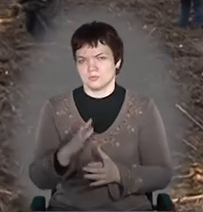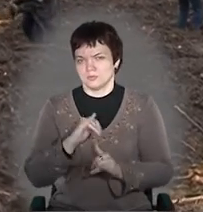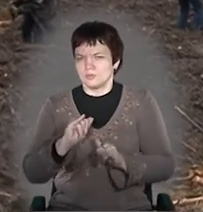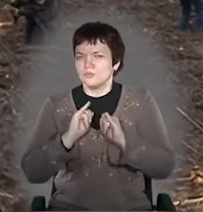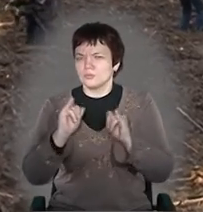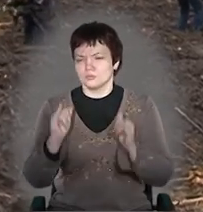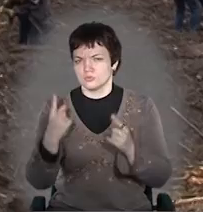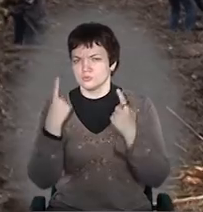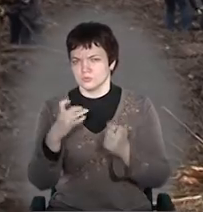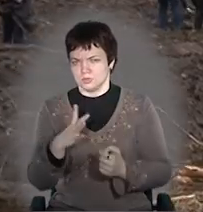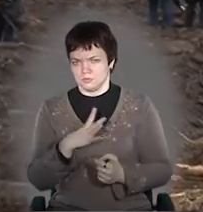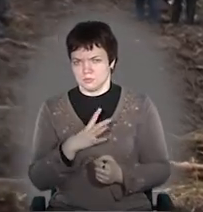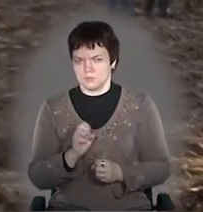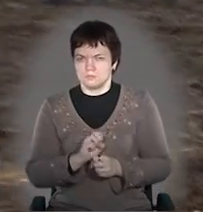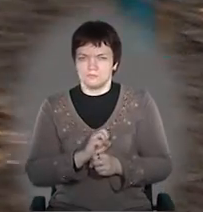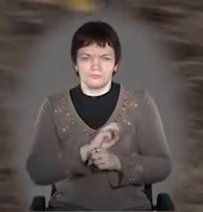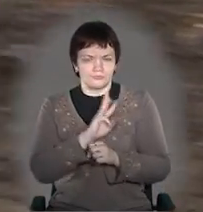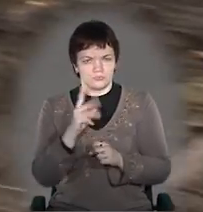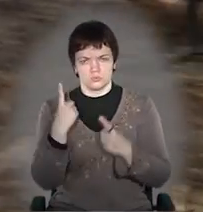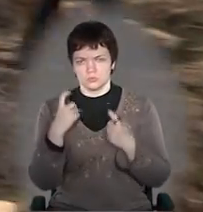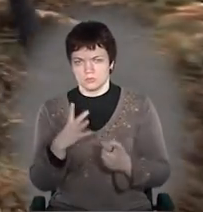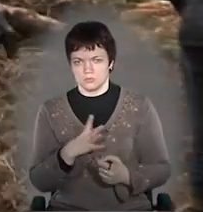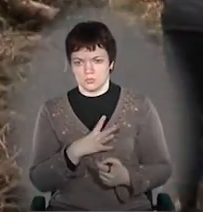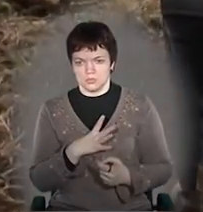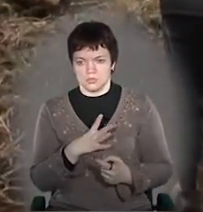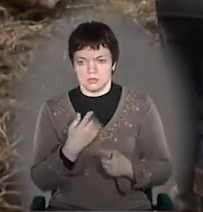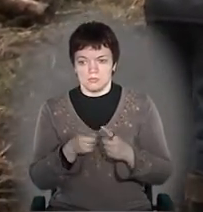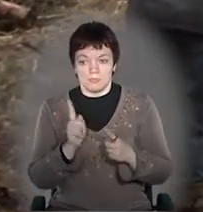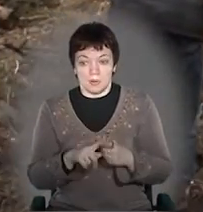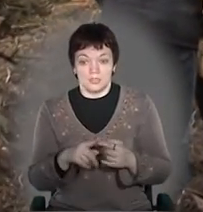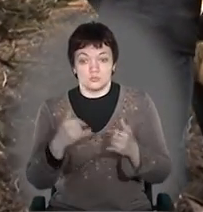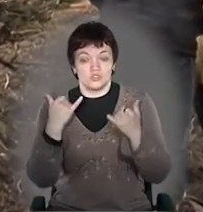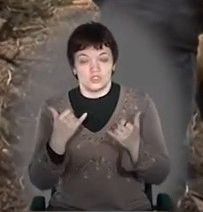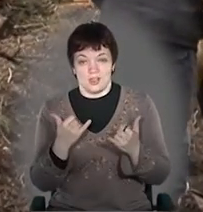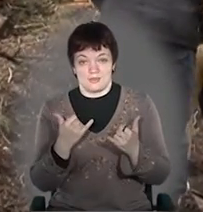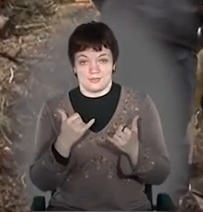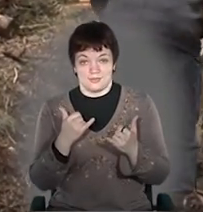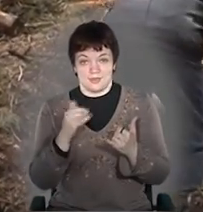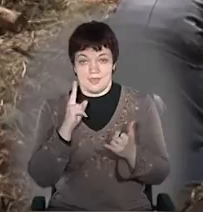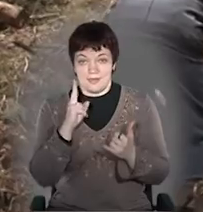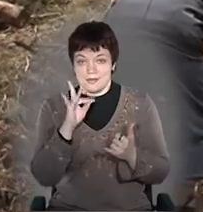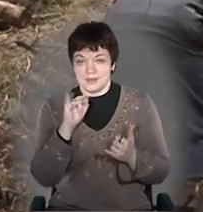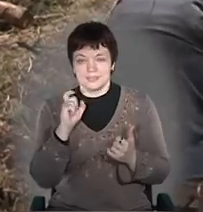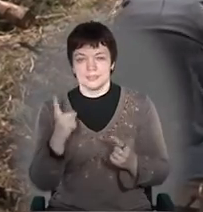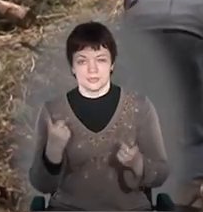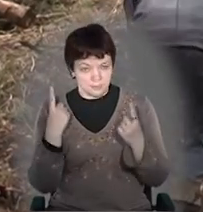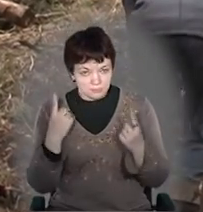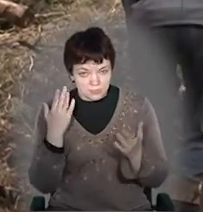мій погляд, в момент світової продуктової кризи Україна повинна цим